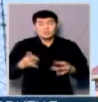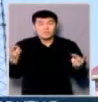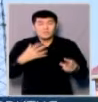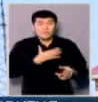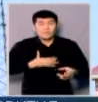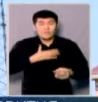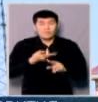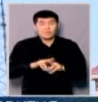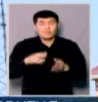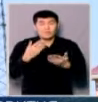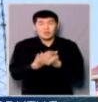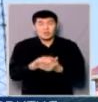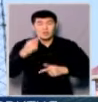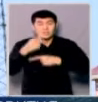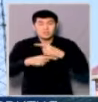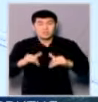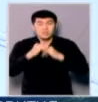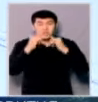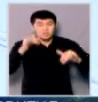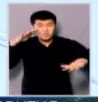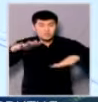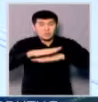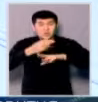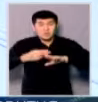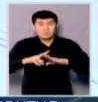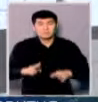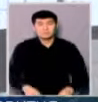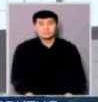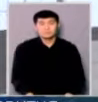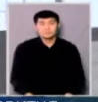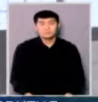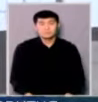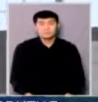важнейших условий дальнейшего развития страны. Аймуль Хайрулина, телеканал «Атырау».